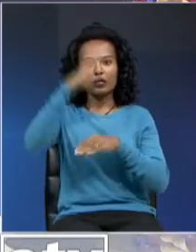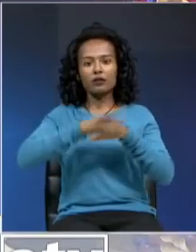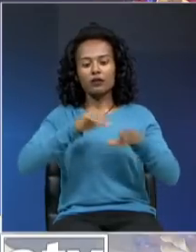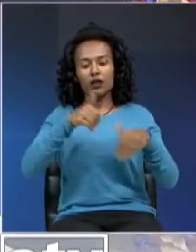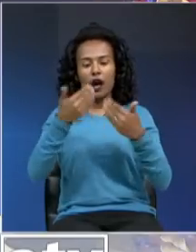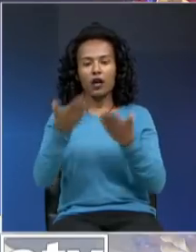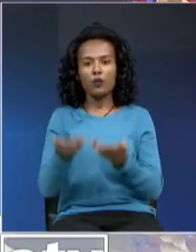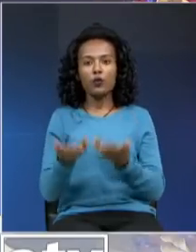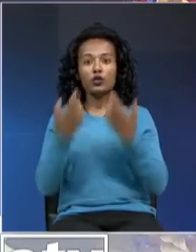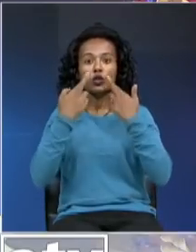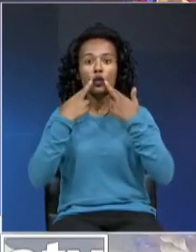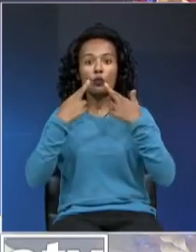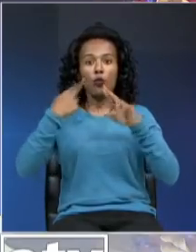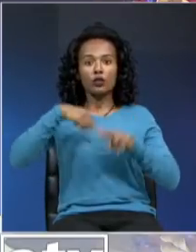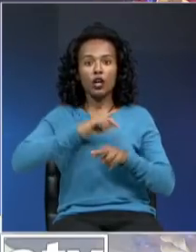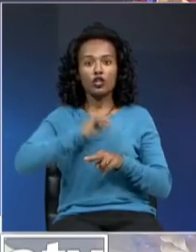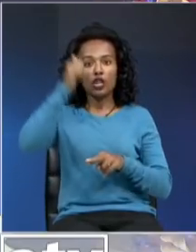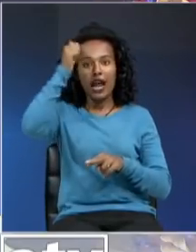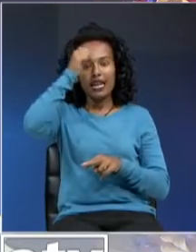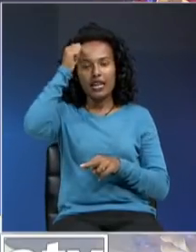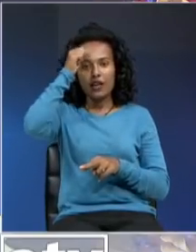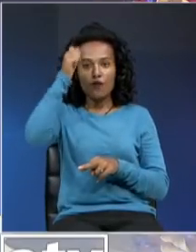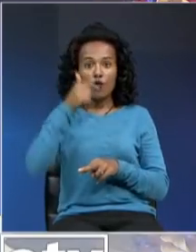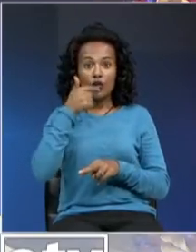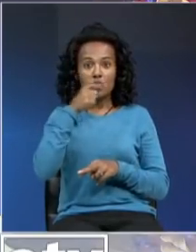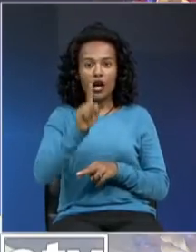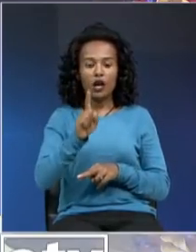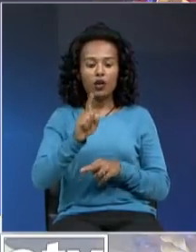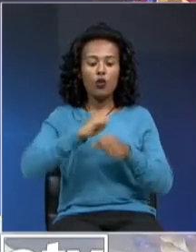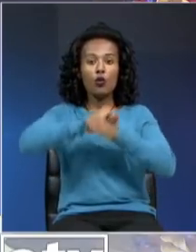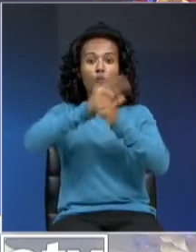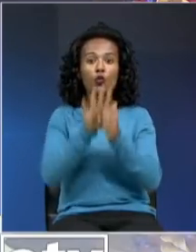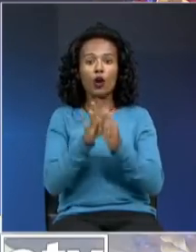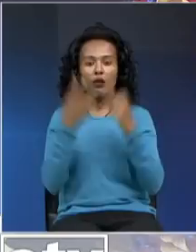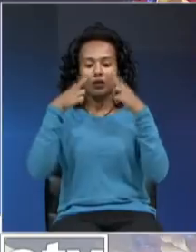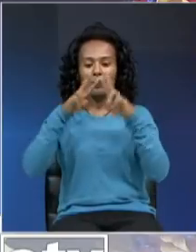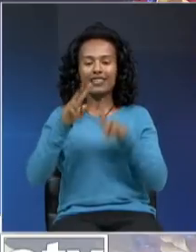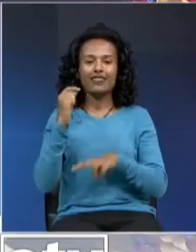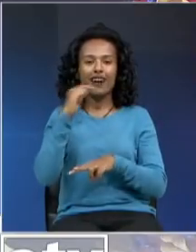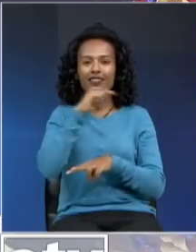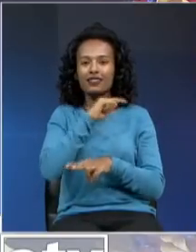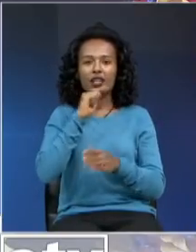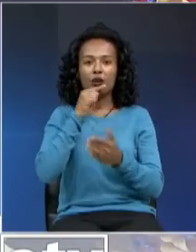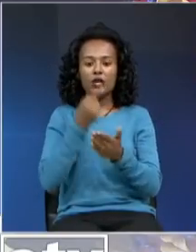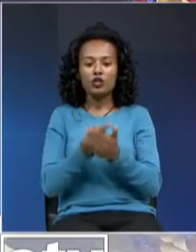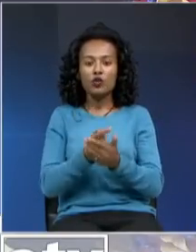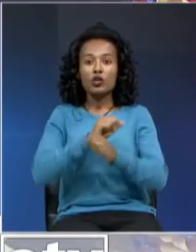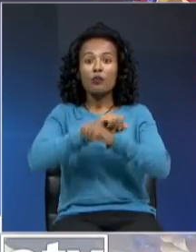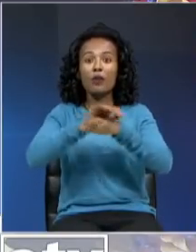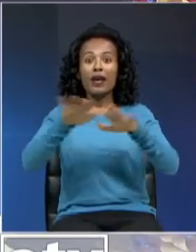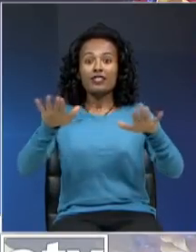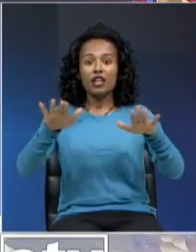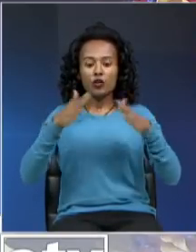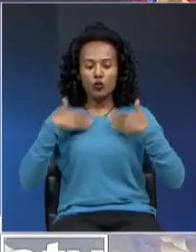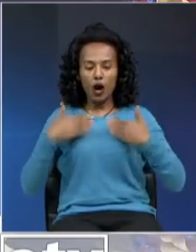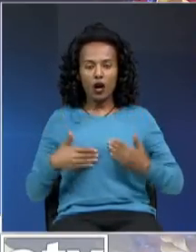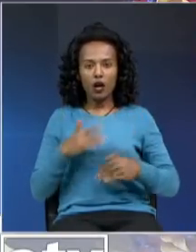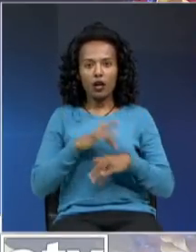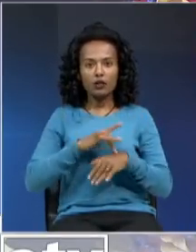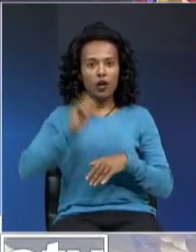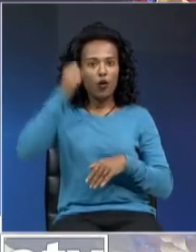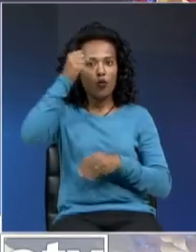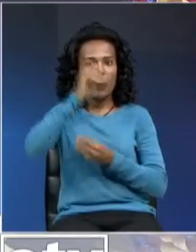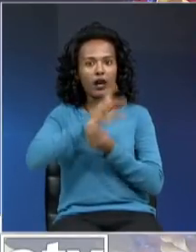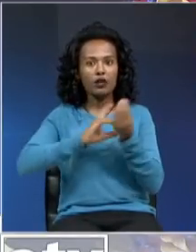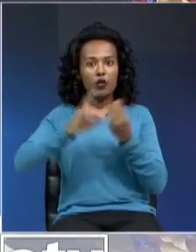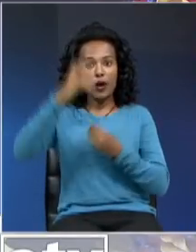አቅርቧል። ሪፖርተራችን አሊ ደደፎ እንደዘገበው የኮሮና ቫይረስን በተመለከተ ሐሰተኛ መረጃዎችን በሚያሰራጩ አካላት ላይ የኦሮሚያ